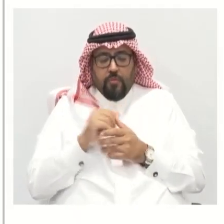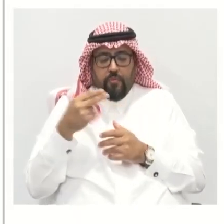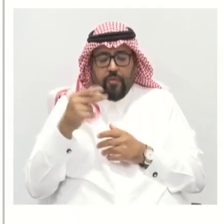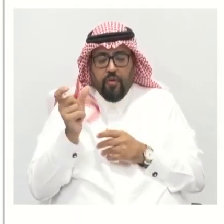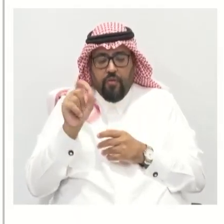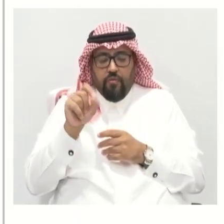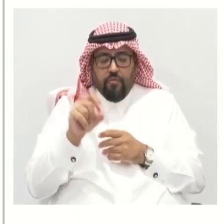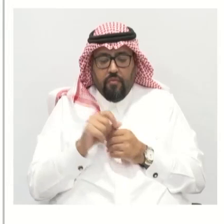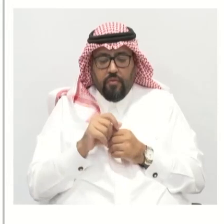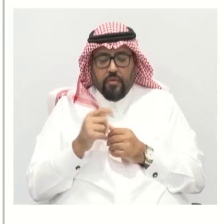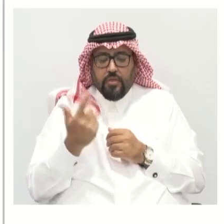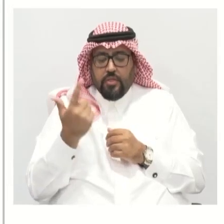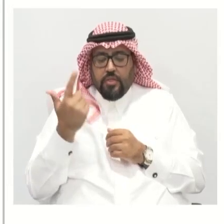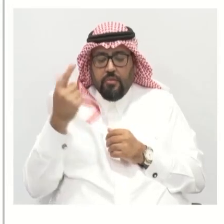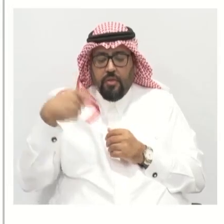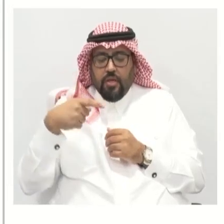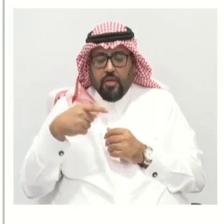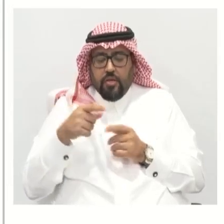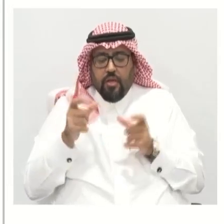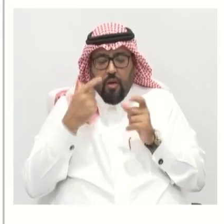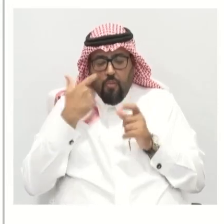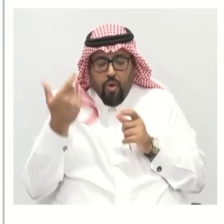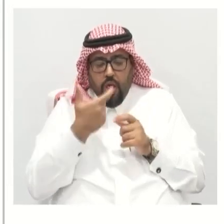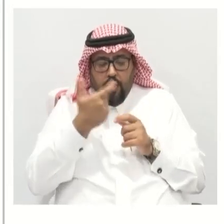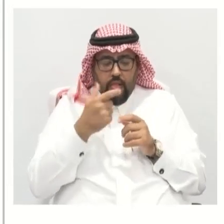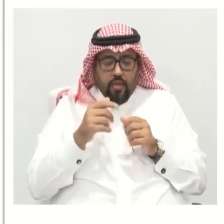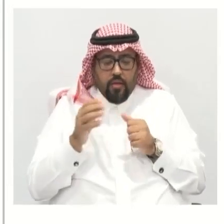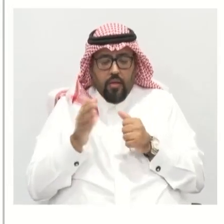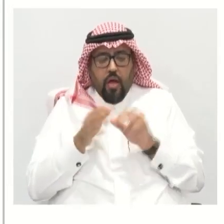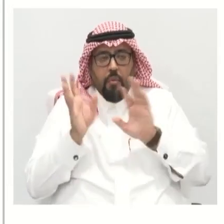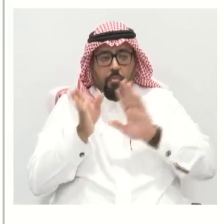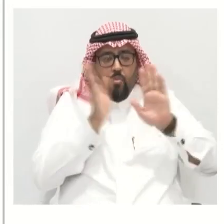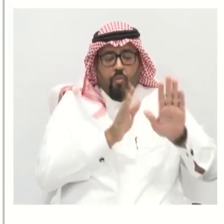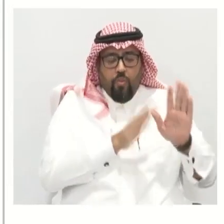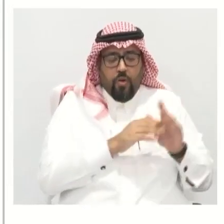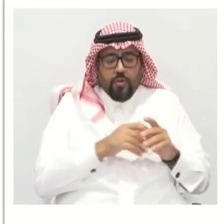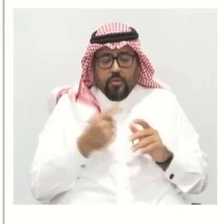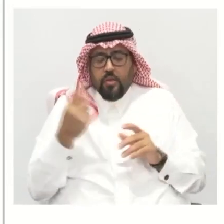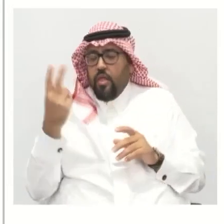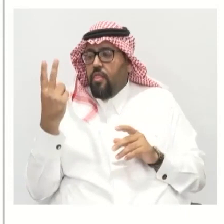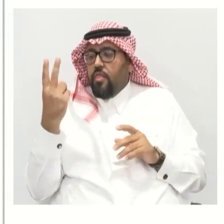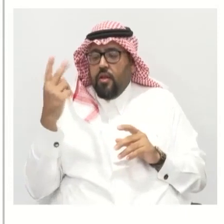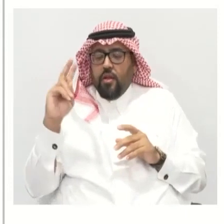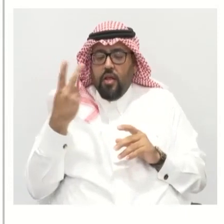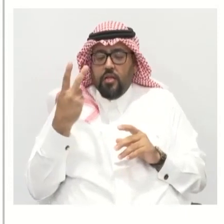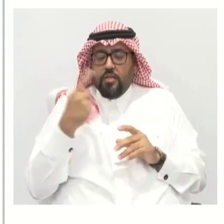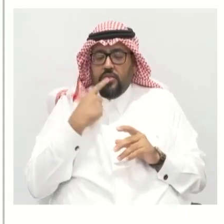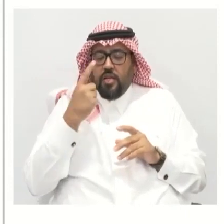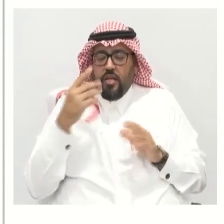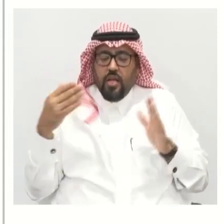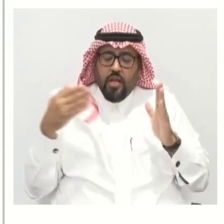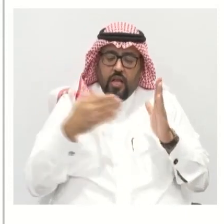17 دار ملاحظه اجتماعيه ترعى النزلاء من عمر 12 سنه